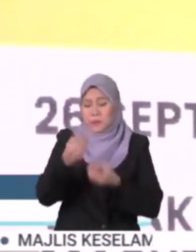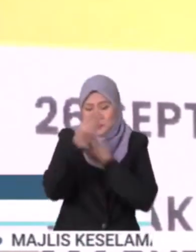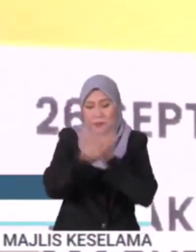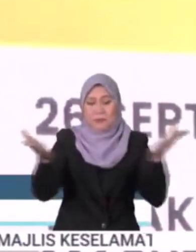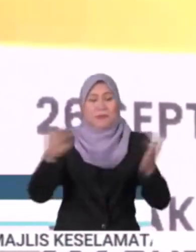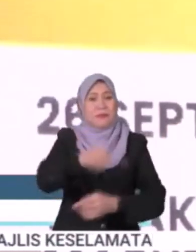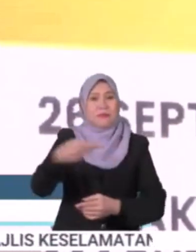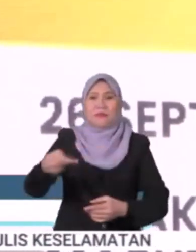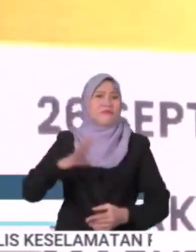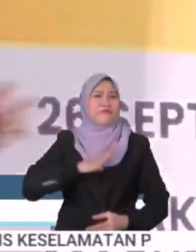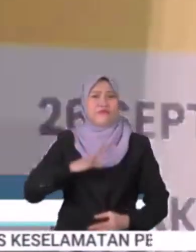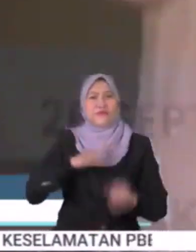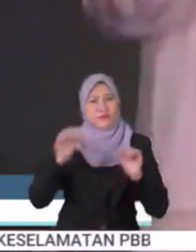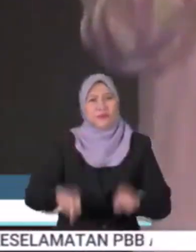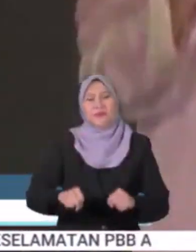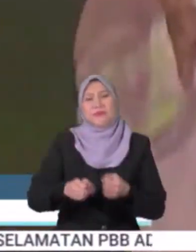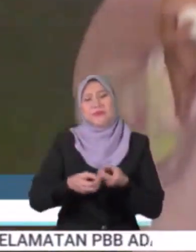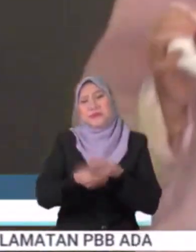isytihar.